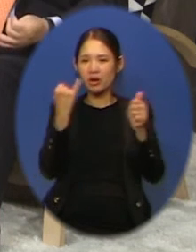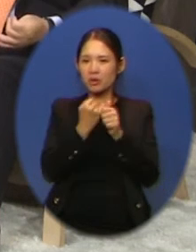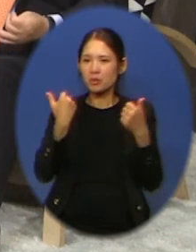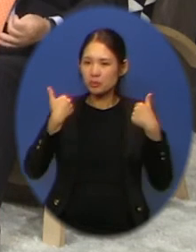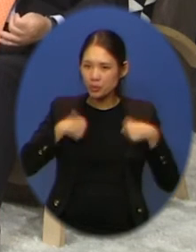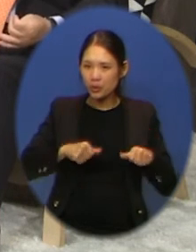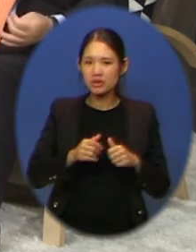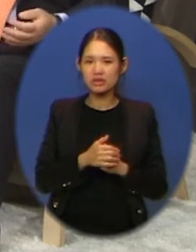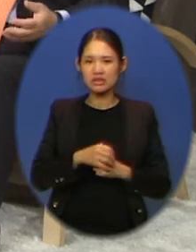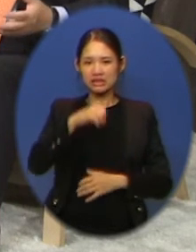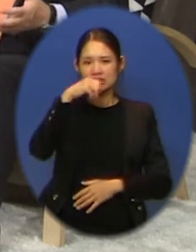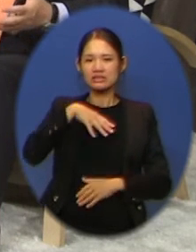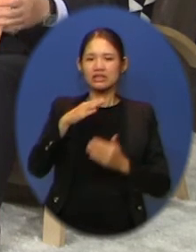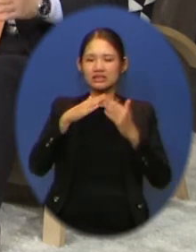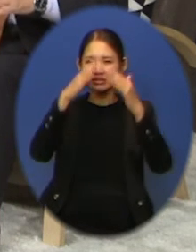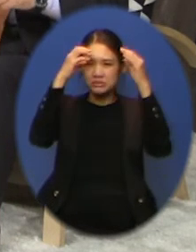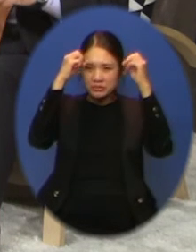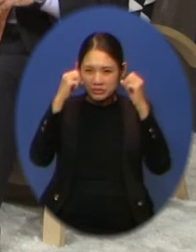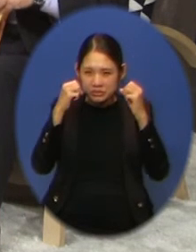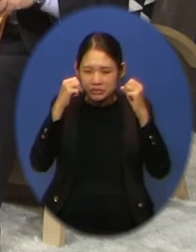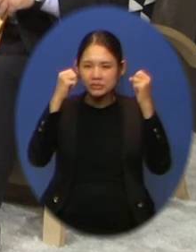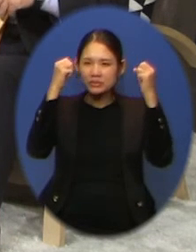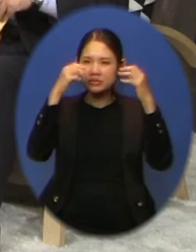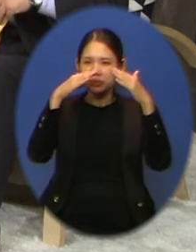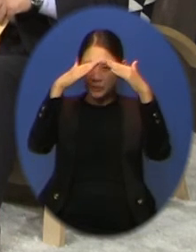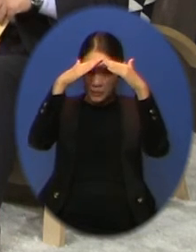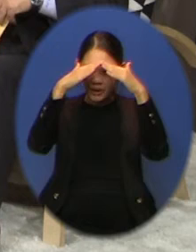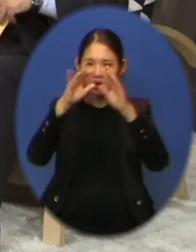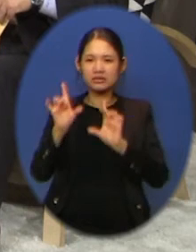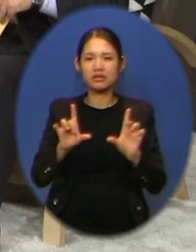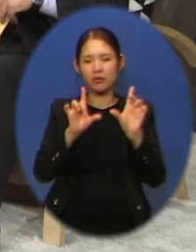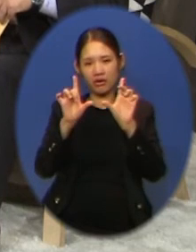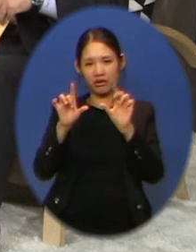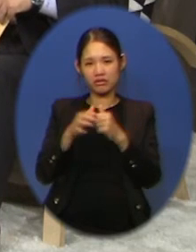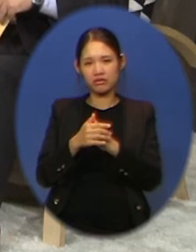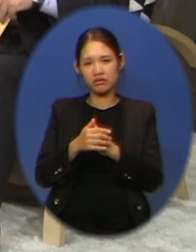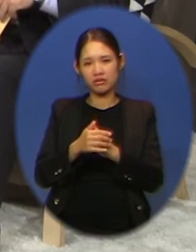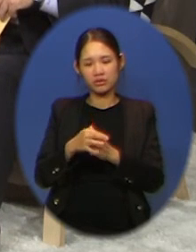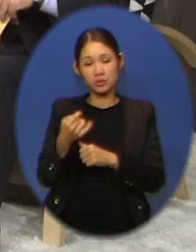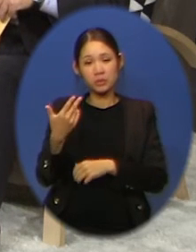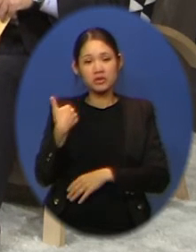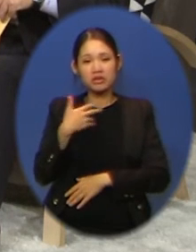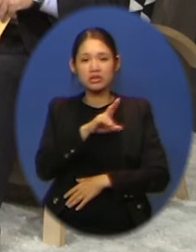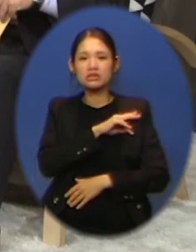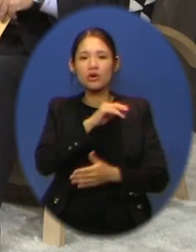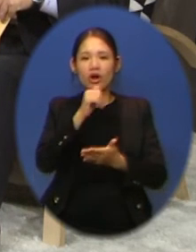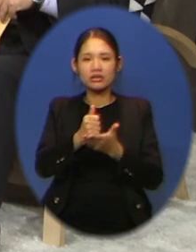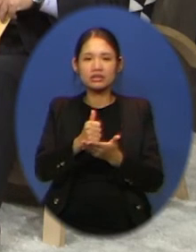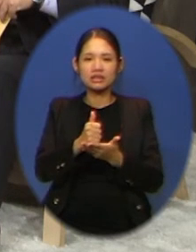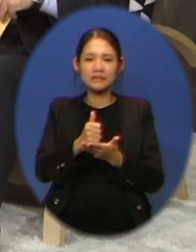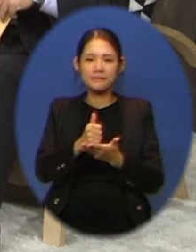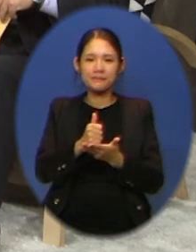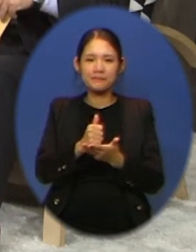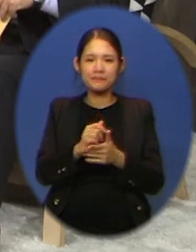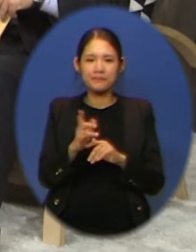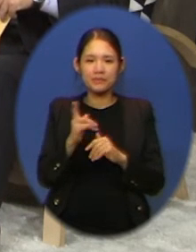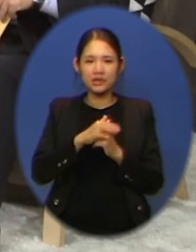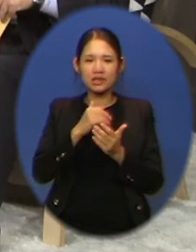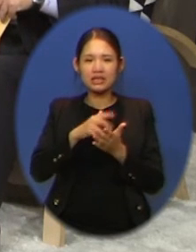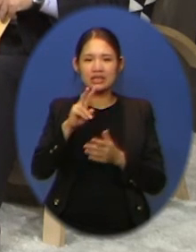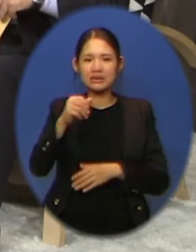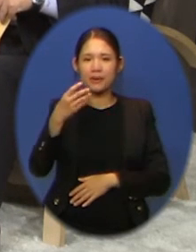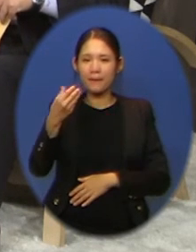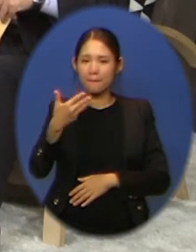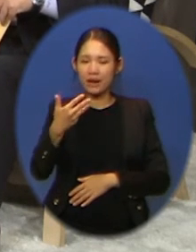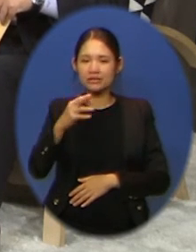운동 생활을 하고 내 인생을 다 포기하고 살 거야. 아까 이제 우리 그 이제 의원님 시대 때 2만 8천 불인가요? 그렇게 만들었는데 이제